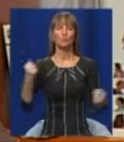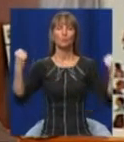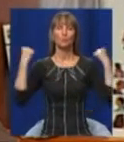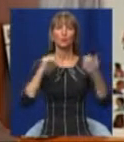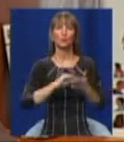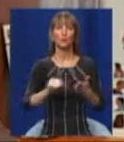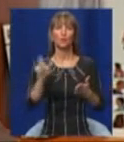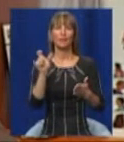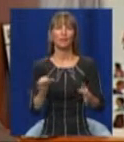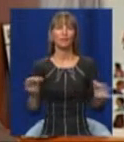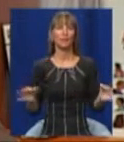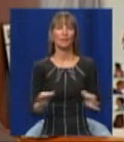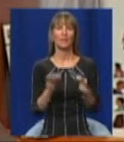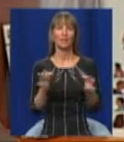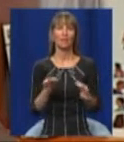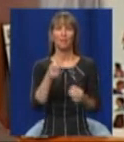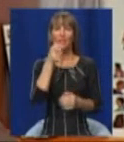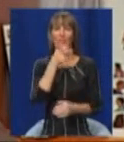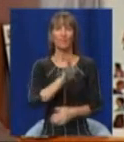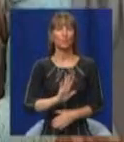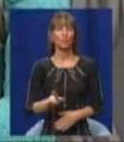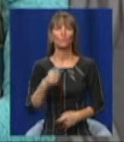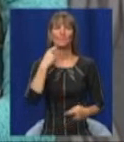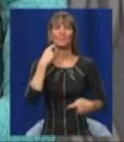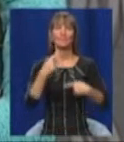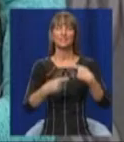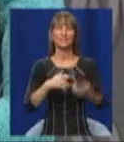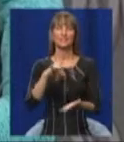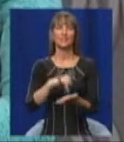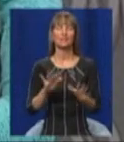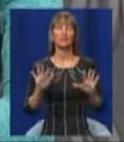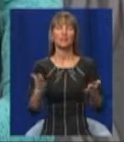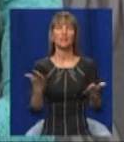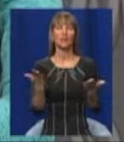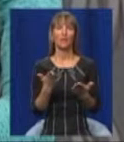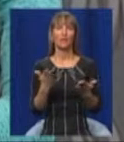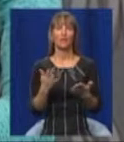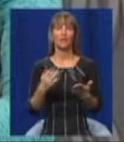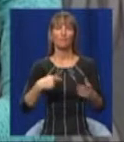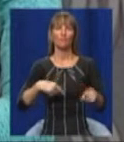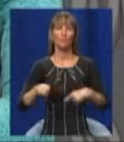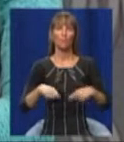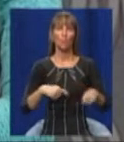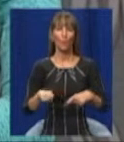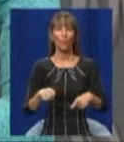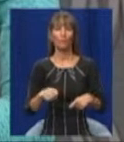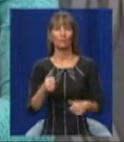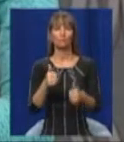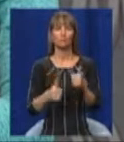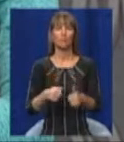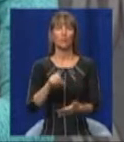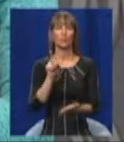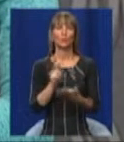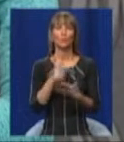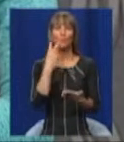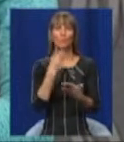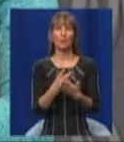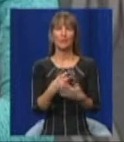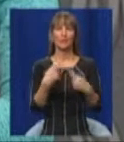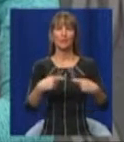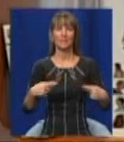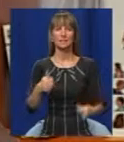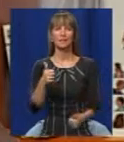не приходиться скучати. Тобто він постійно в центрі подій, на якихось певних матчах, футболах, він має висвітлювати те чи інші змагання,